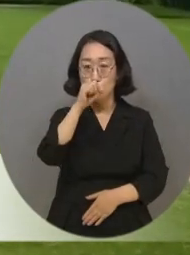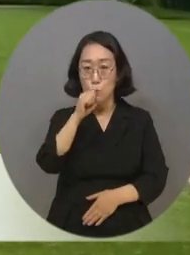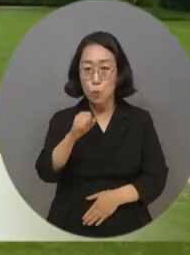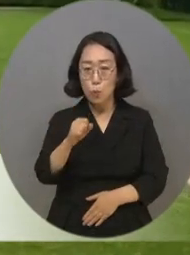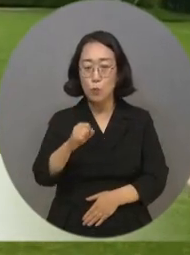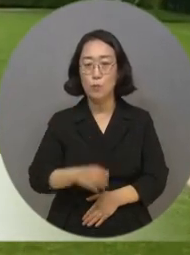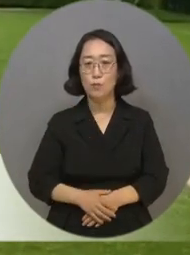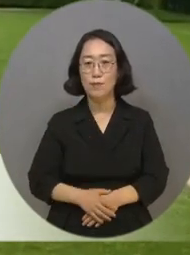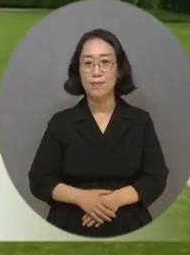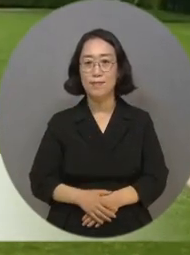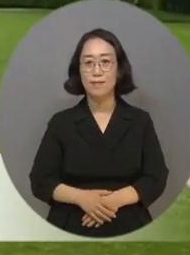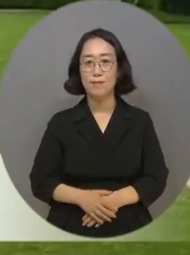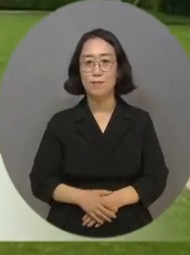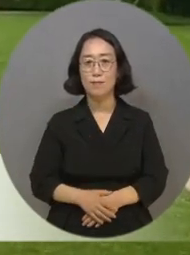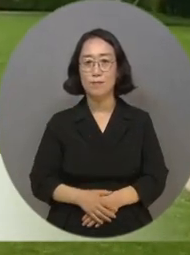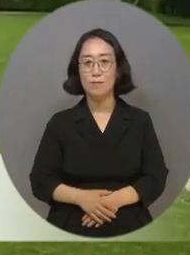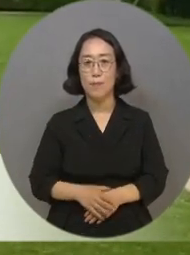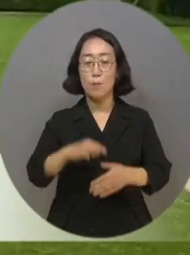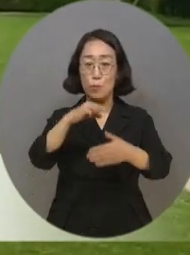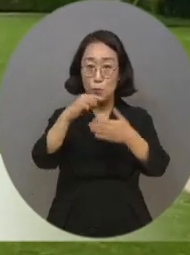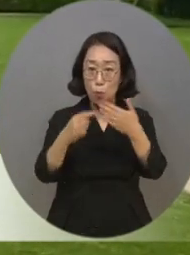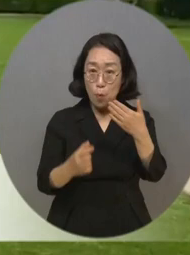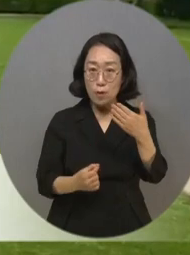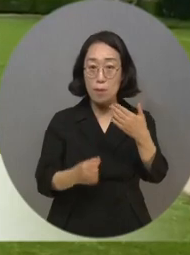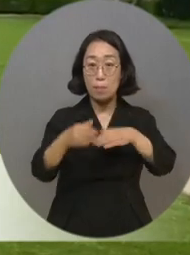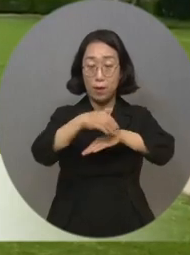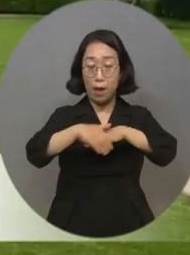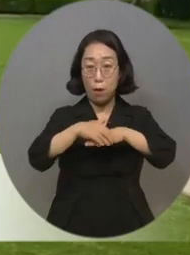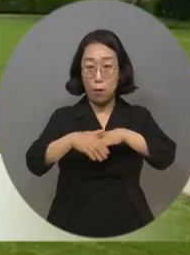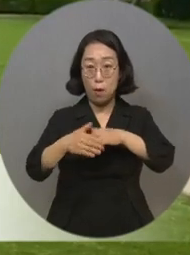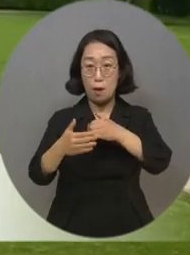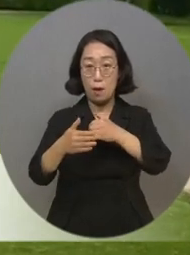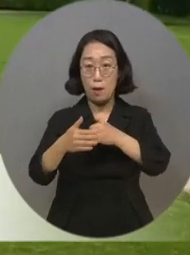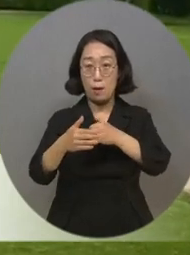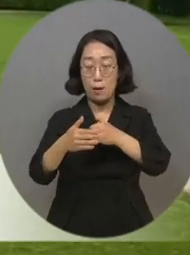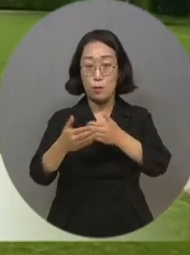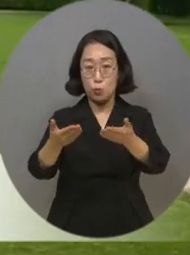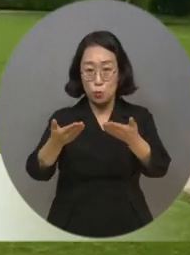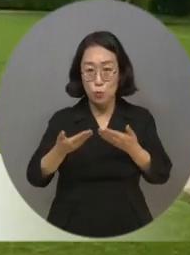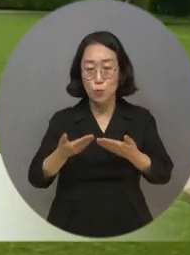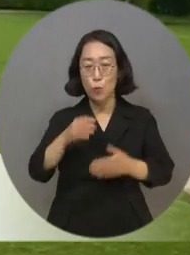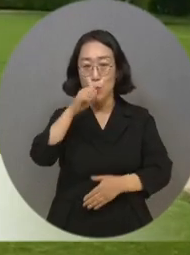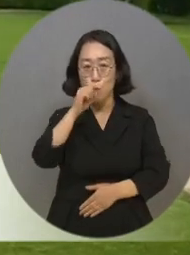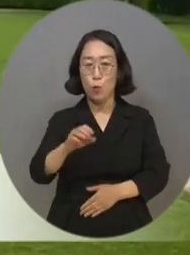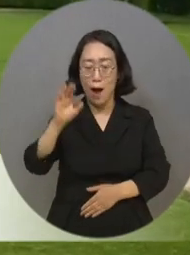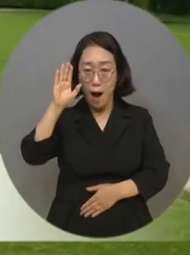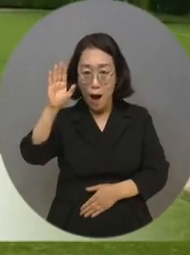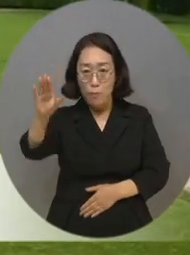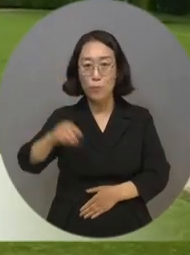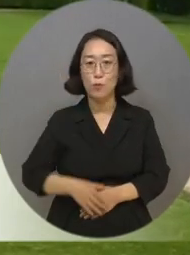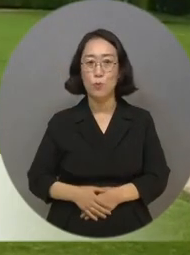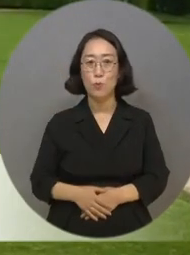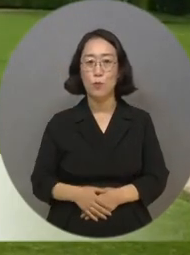너무 이렇게 좋은 프로그램을 마련해서 좋고 앞으로도 이런